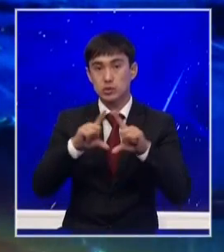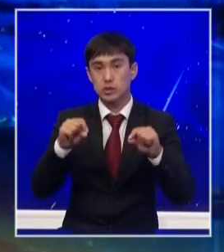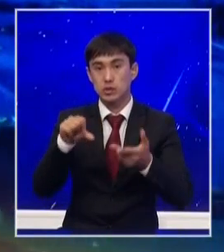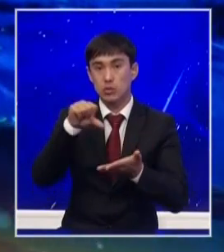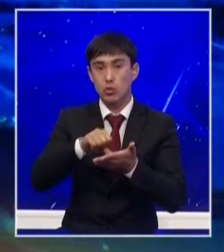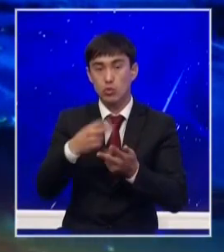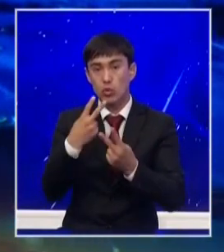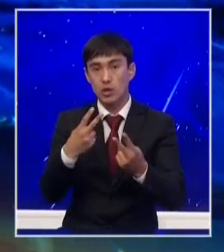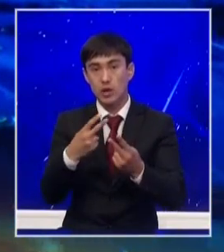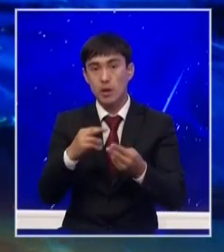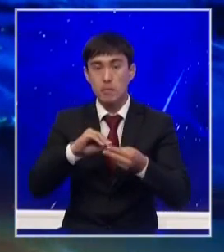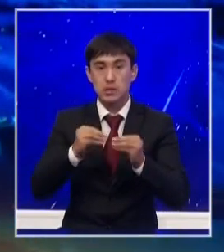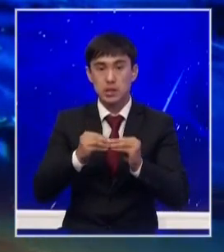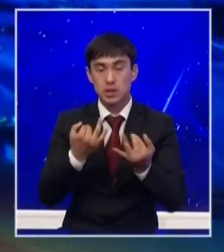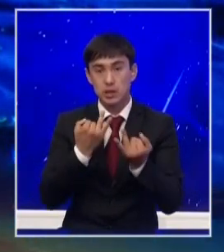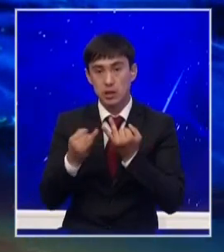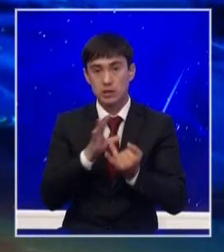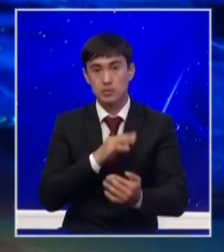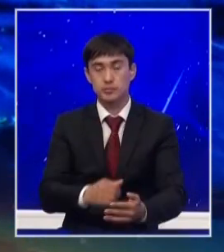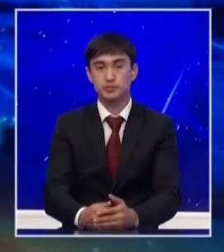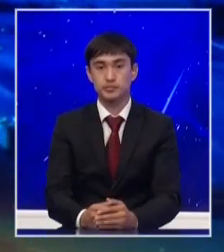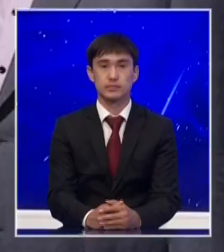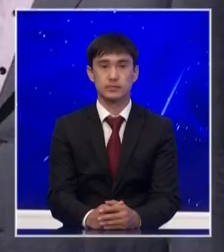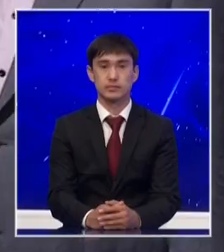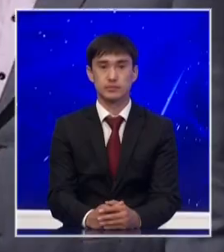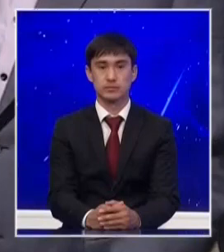болып, оларға қатысты мәселелерді талқылады.